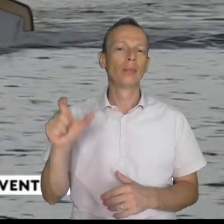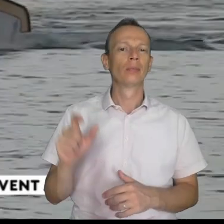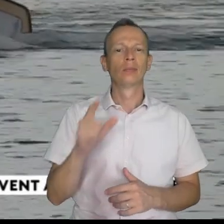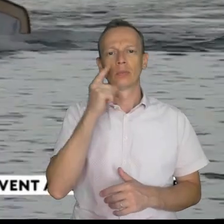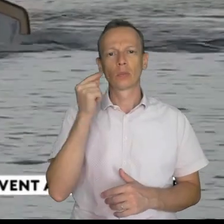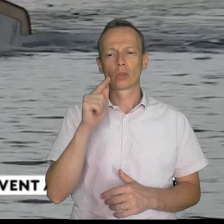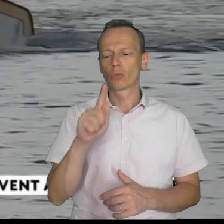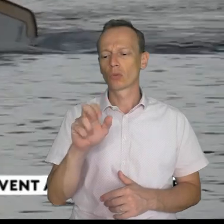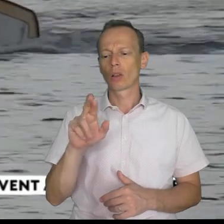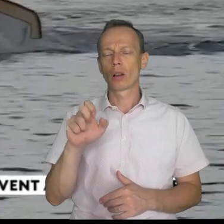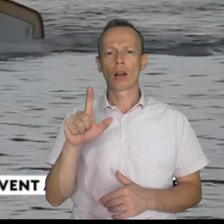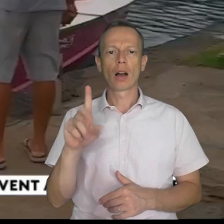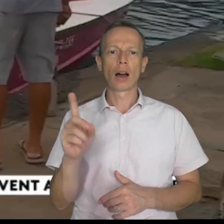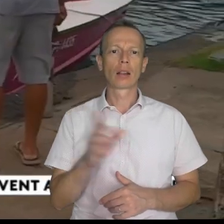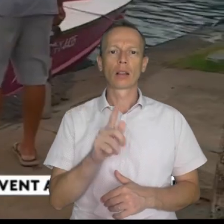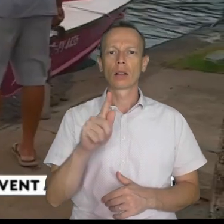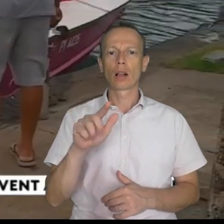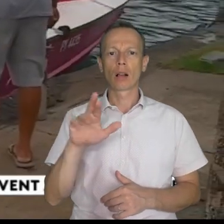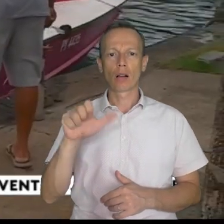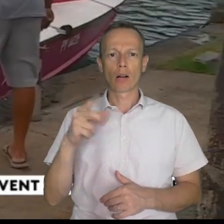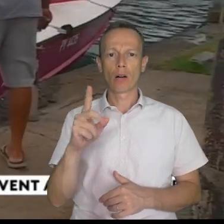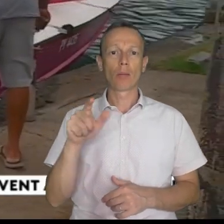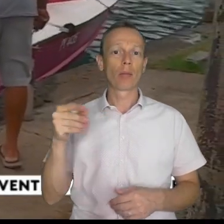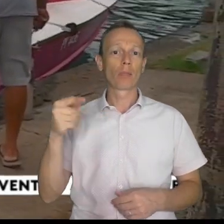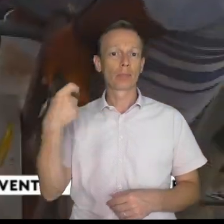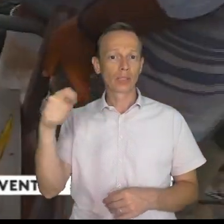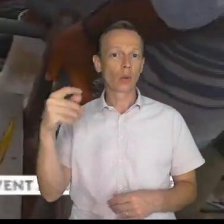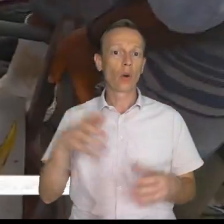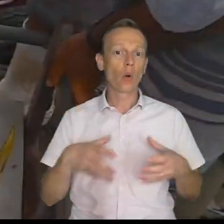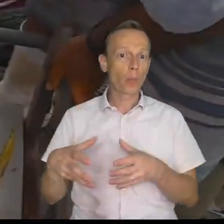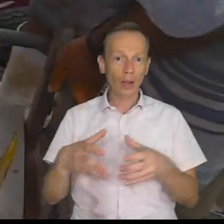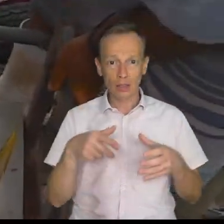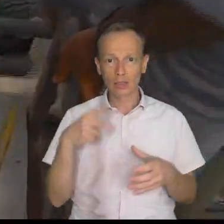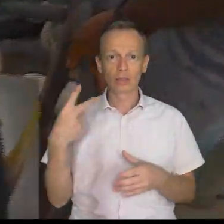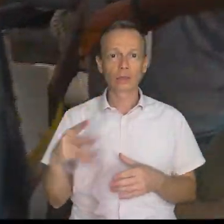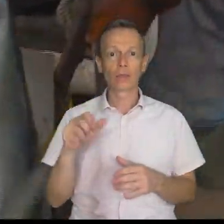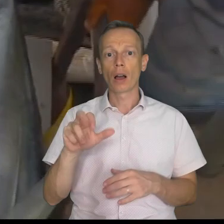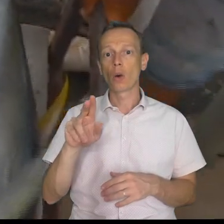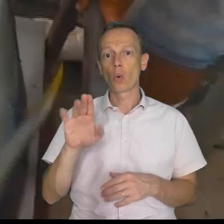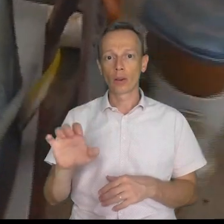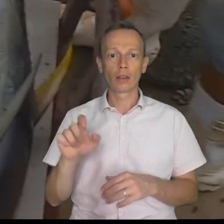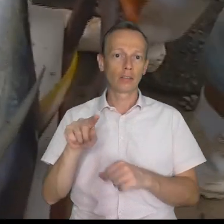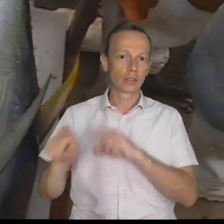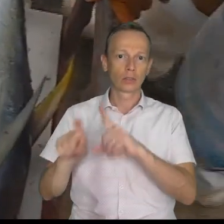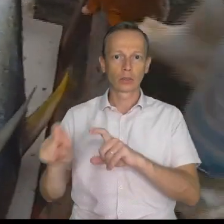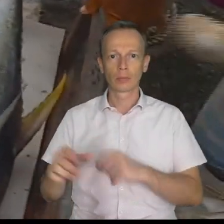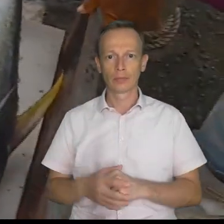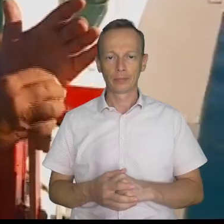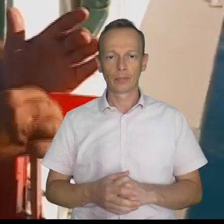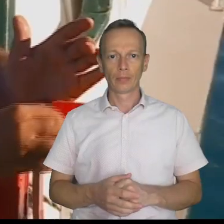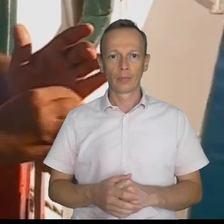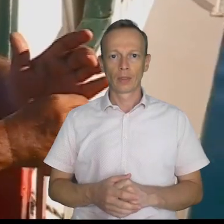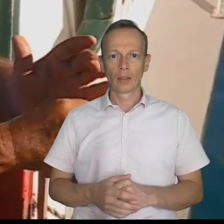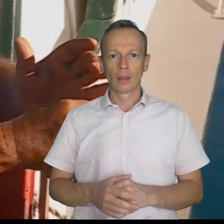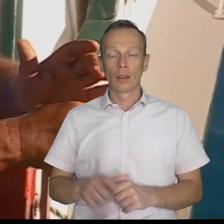Gérald Grand, il est le président de la coopérative de Aroué. Il répond à la Itemauri et Ube Aliaou. Pour les